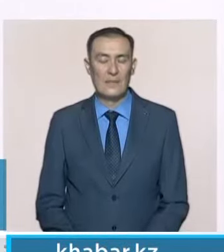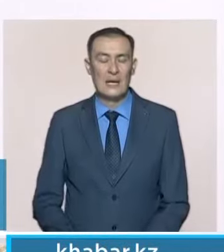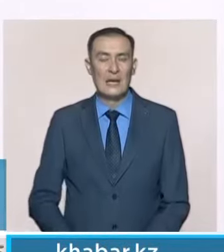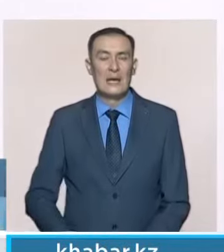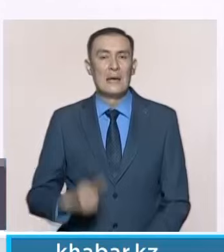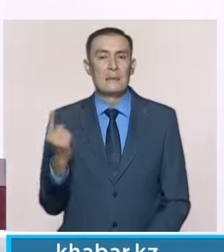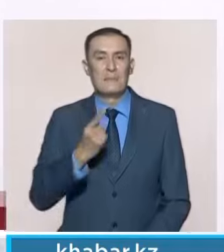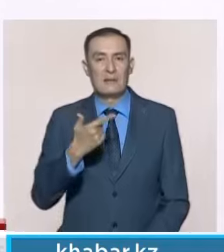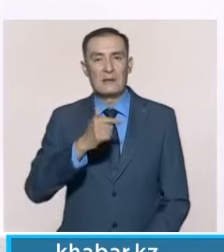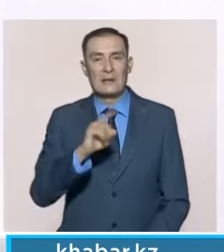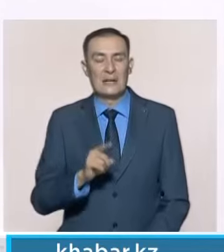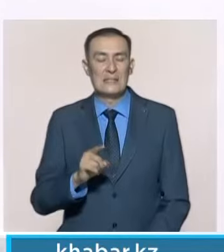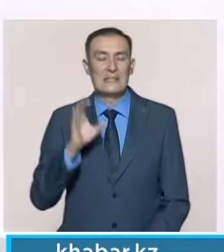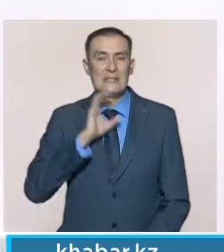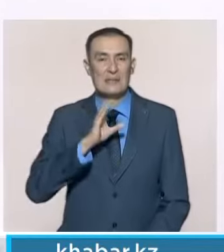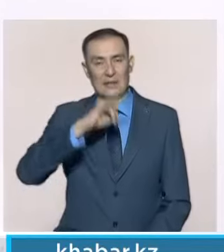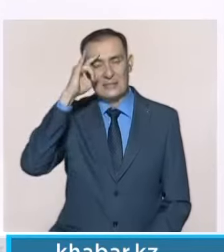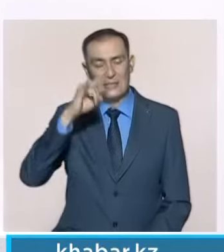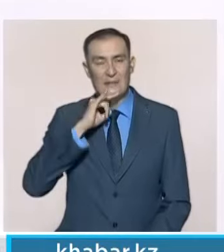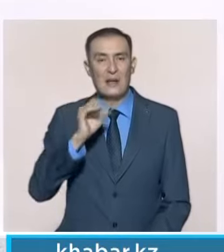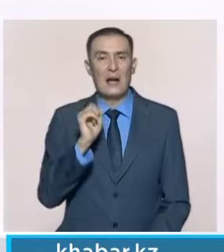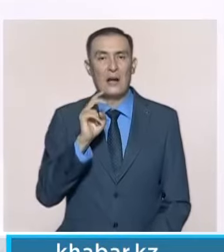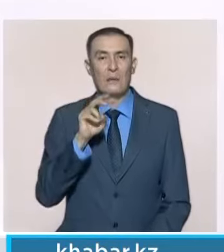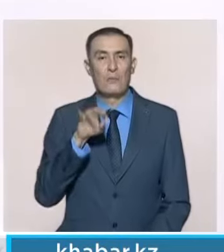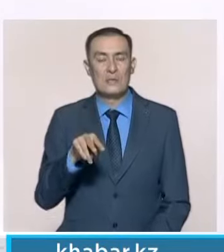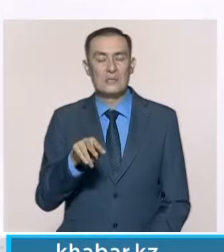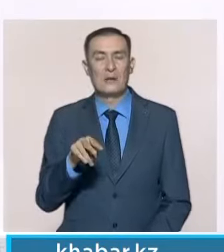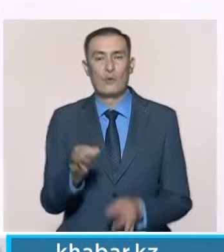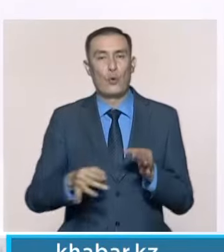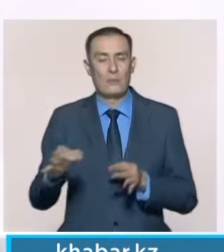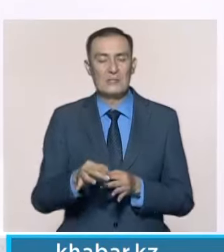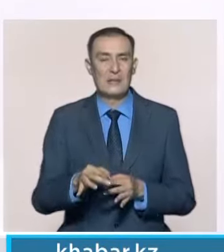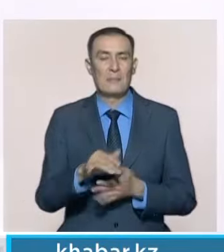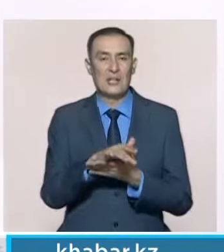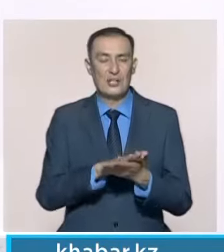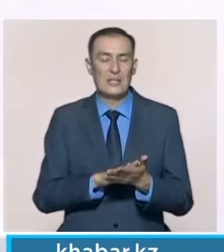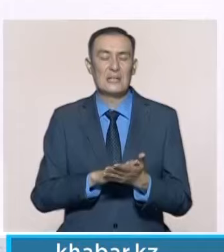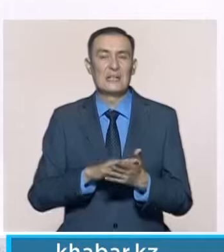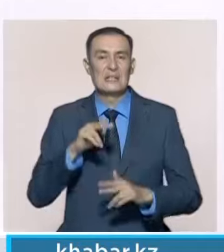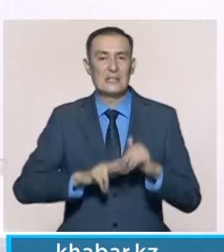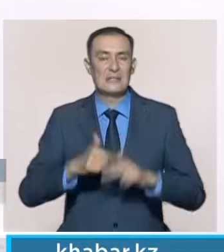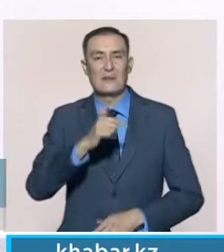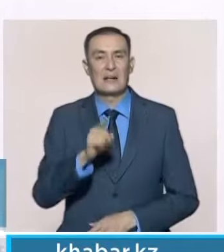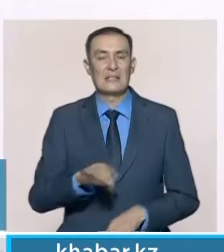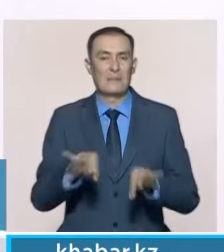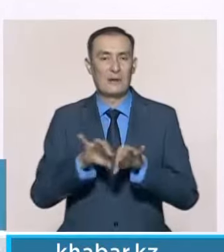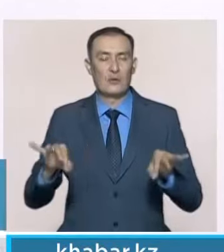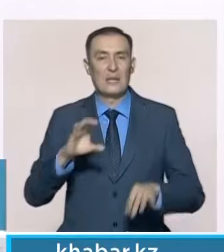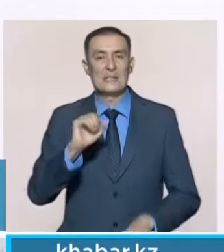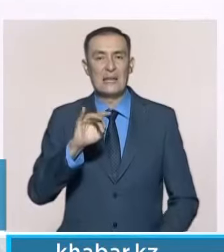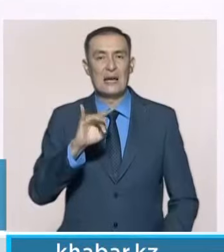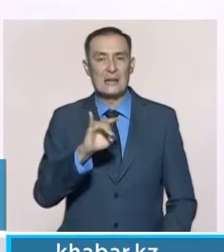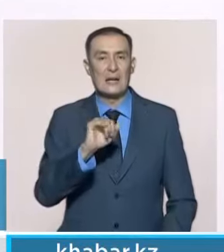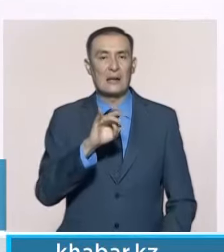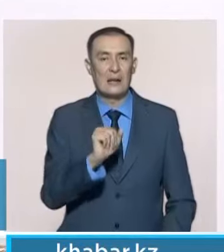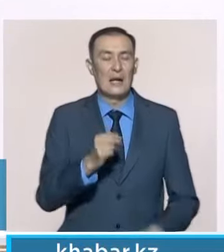Первая – газификация Акмолинской и Северо-Казахстанской областей путем продолжения строительства второго и третьего этапов магистрального газопровода Сары-Арка.